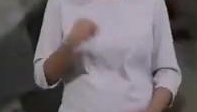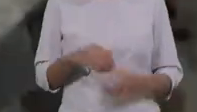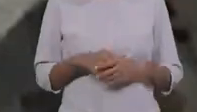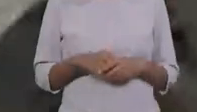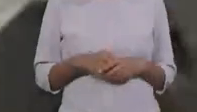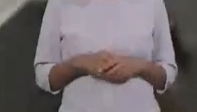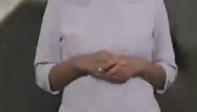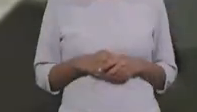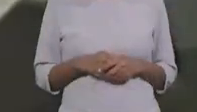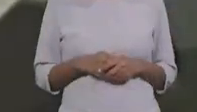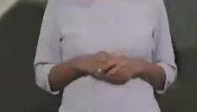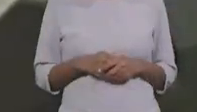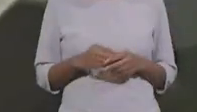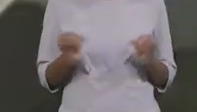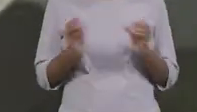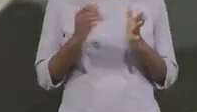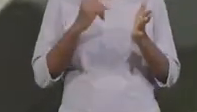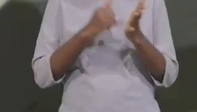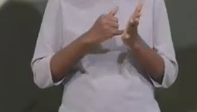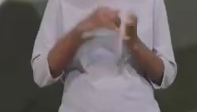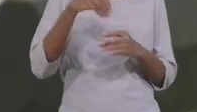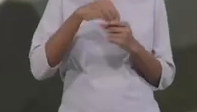Verset 20.